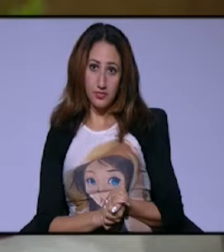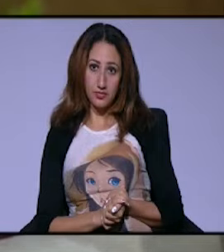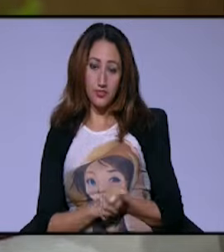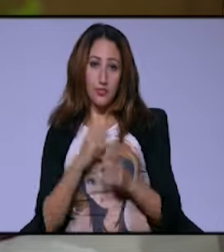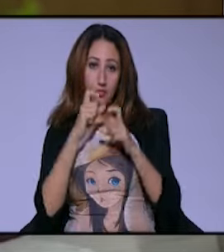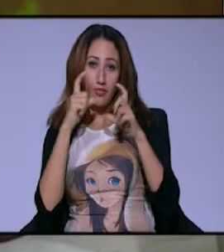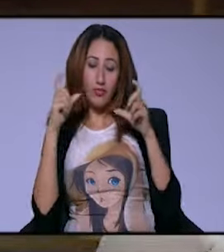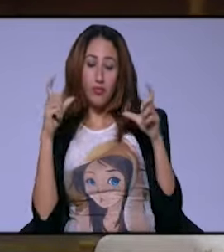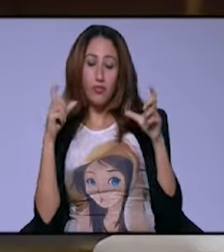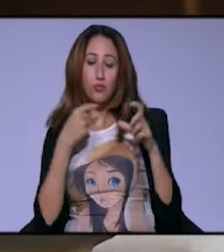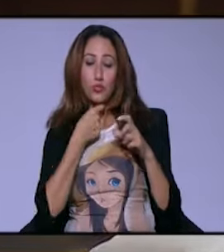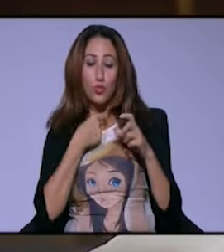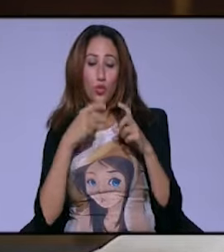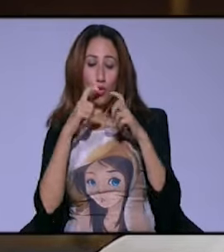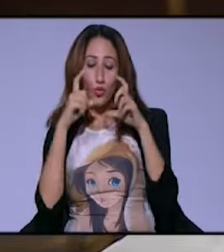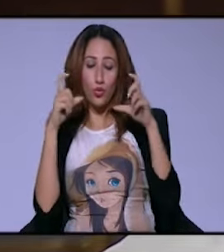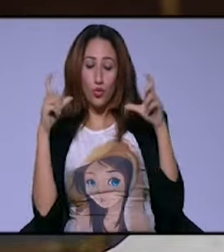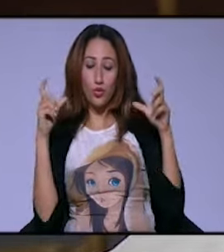الرحمن بها